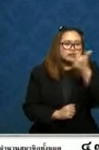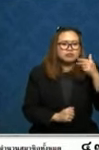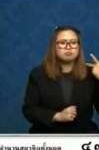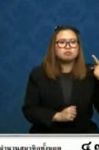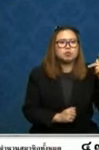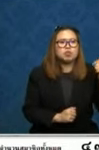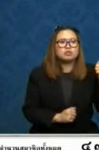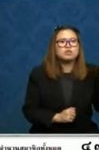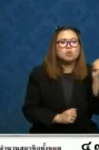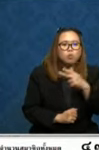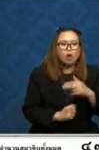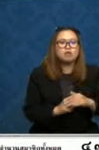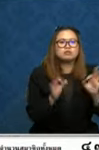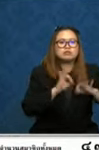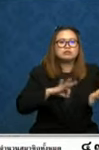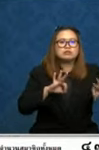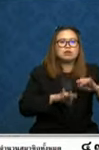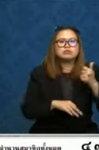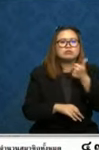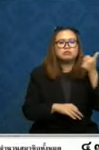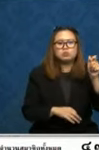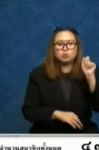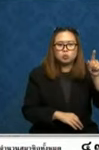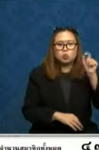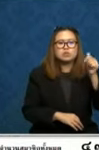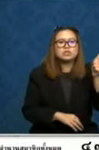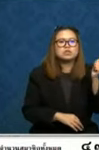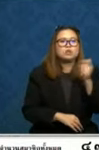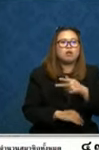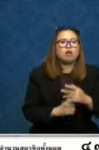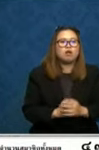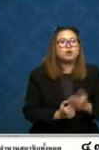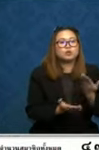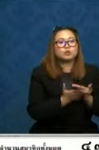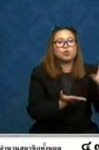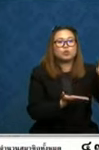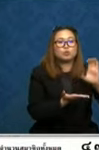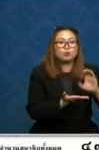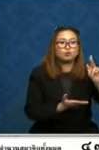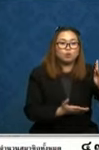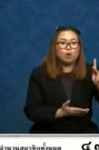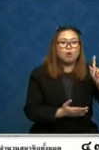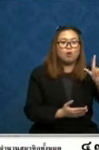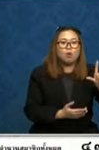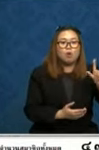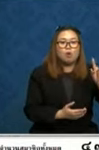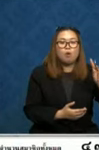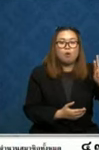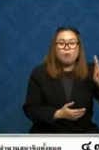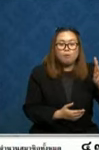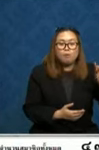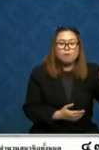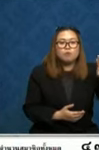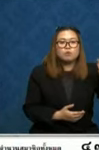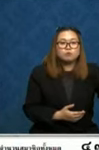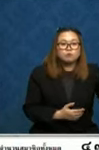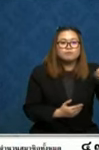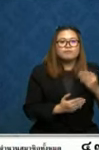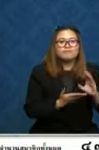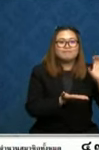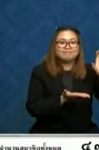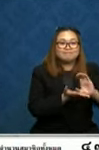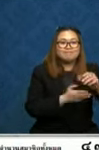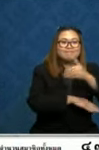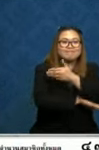ที่เร่งด่วนมากกว่านี้ค่ะท่านประธานงบเช่นงบประมาณของกรมน.ที่เป็นงบประมาณจากงบประมาณของชาติจำเป็นต้